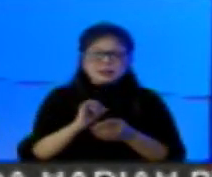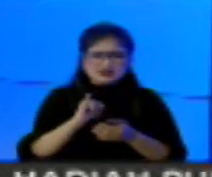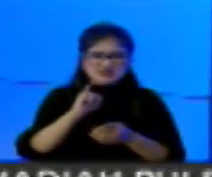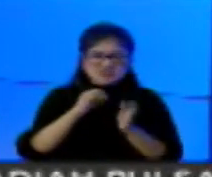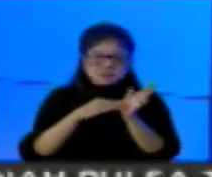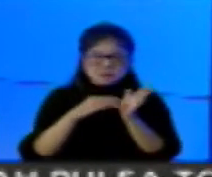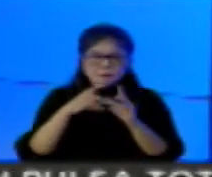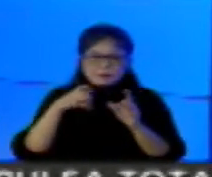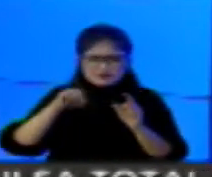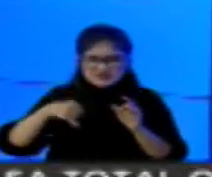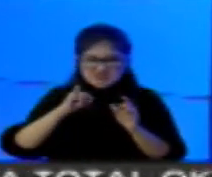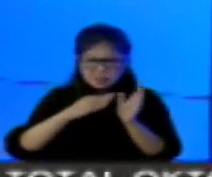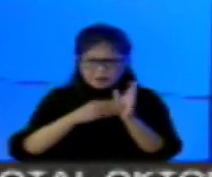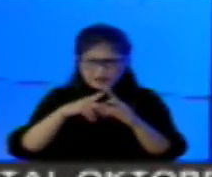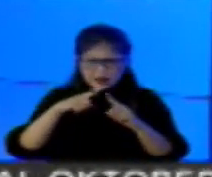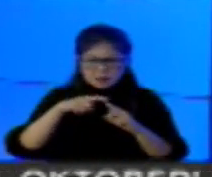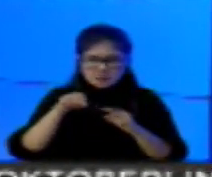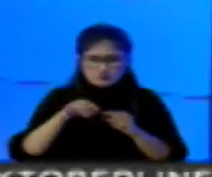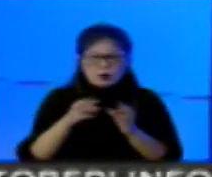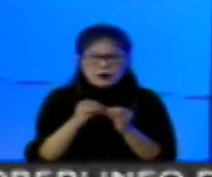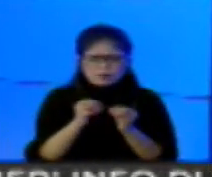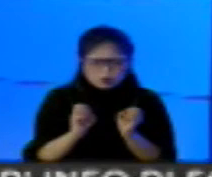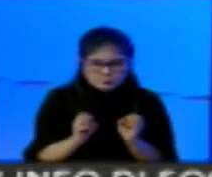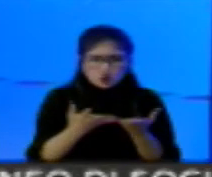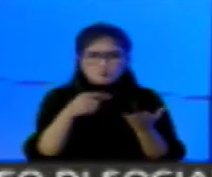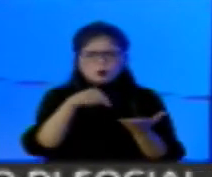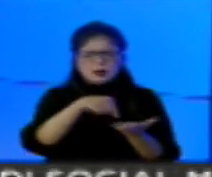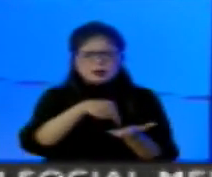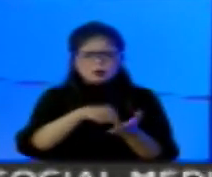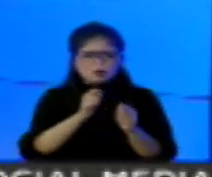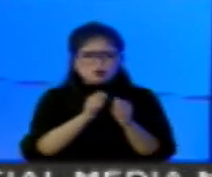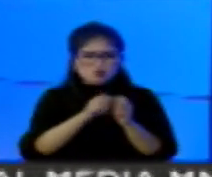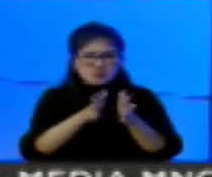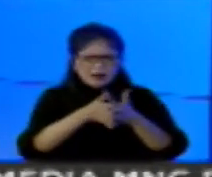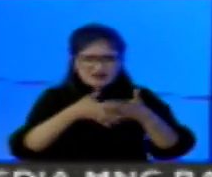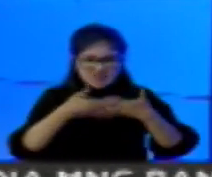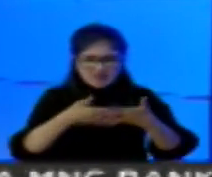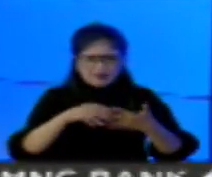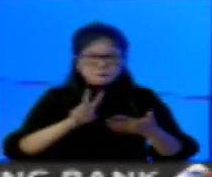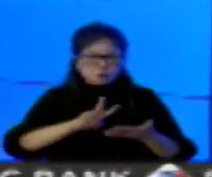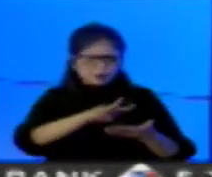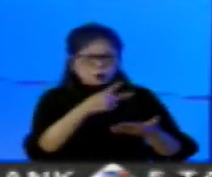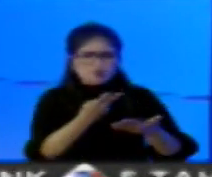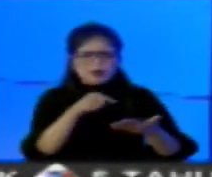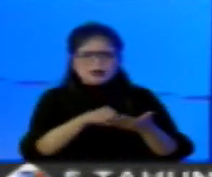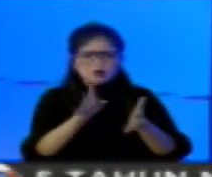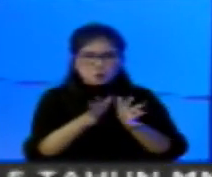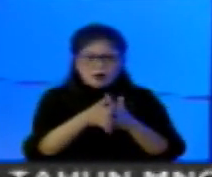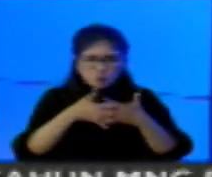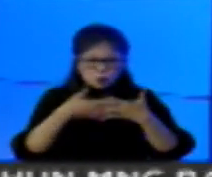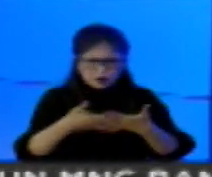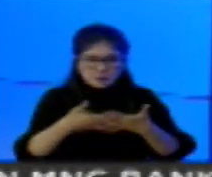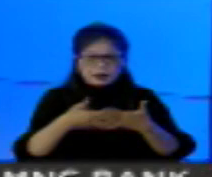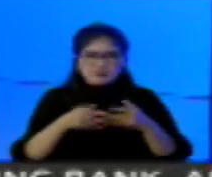MUI setempat juga menemukan fakta, pelaku membuat kitab sendiri dan mengubah isi kitab suci Al-Quran.